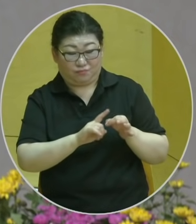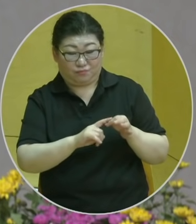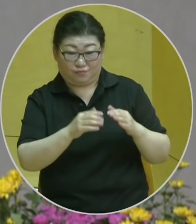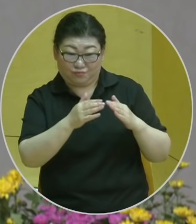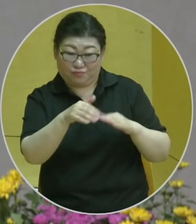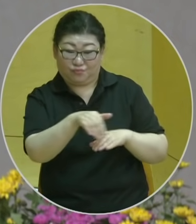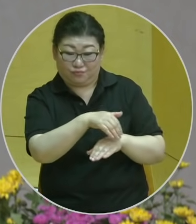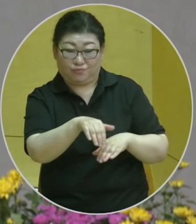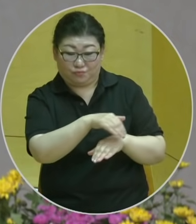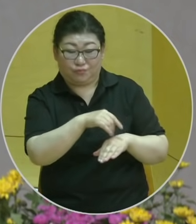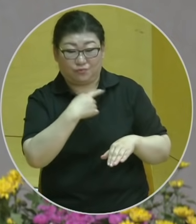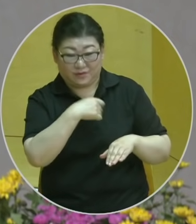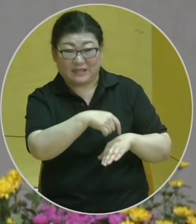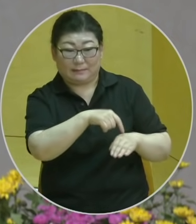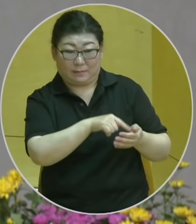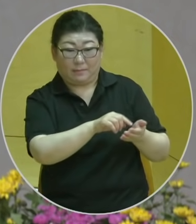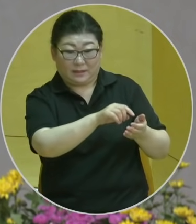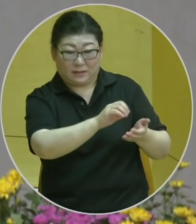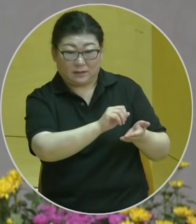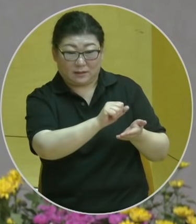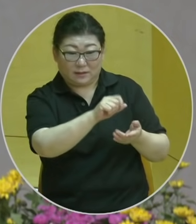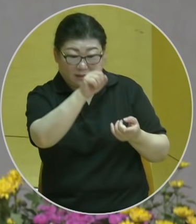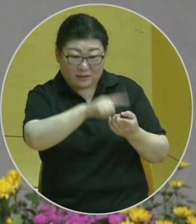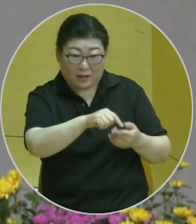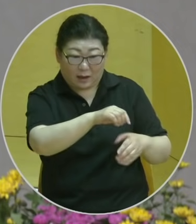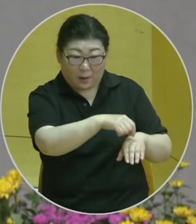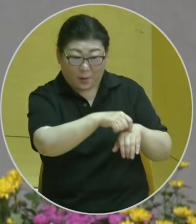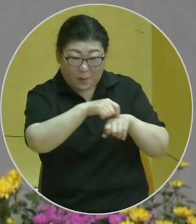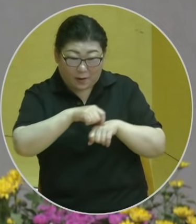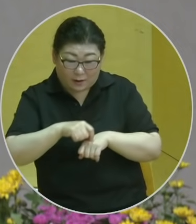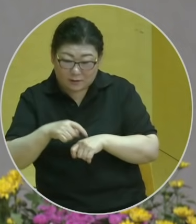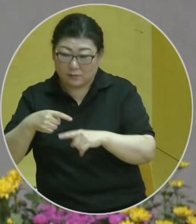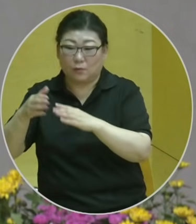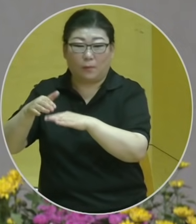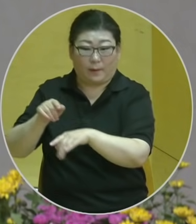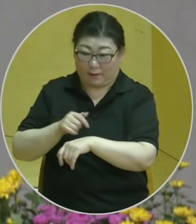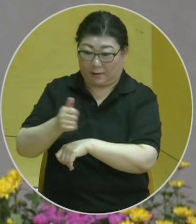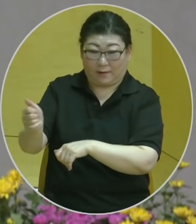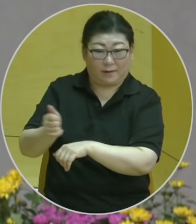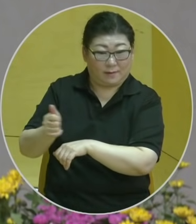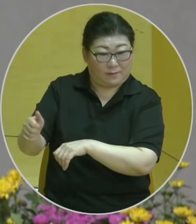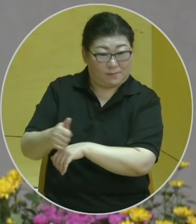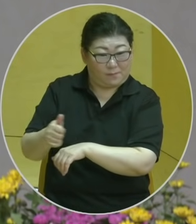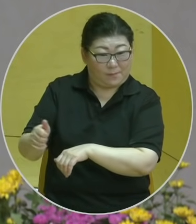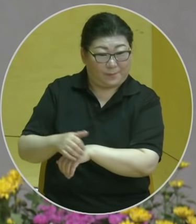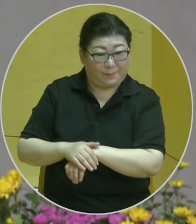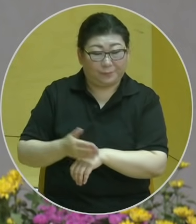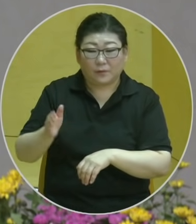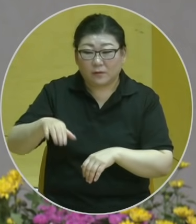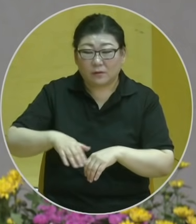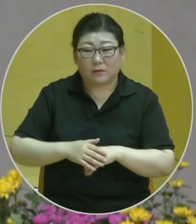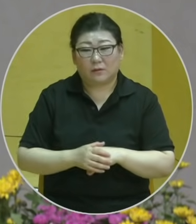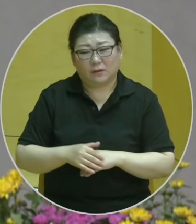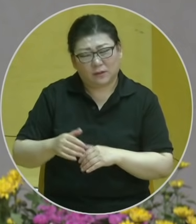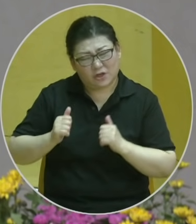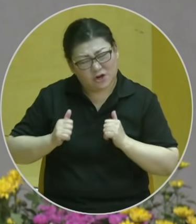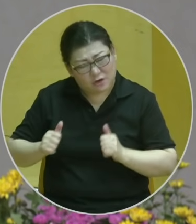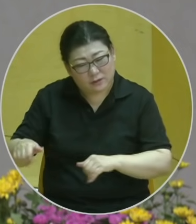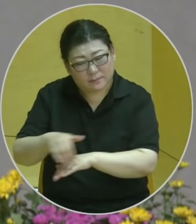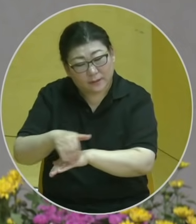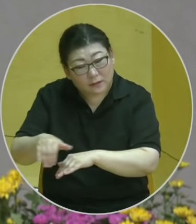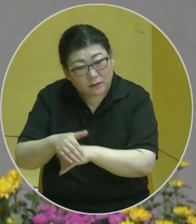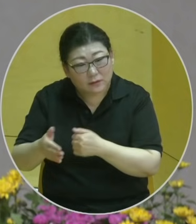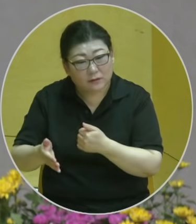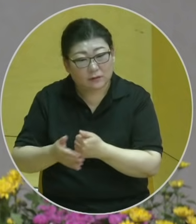다니면서 열심히 다녔던 것 같습니다. 그래도 변화가 없으니까 마음속에 좌절과 절망이었고 저희 집에 우환도